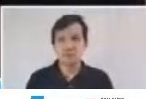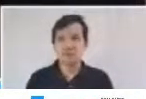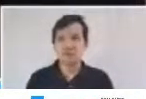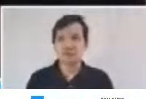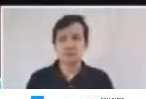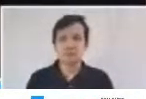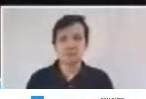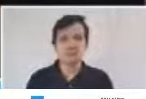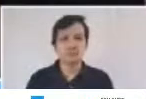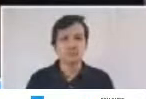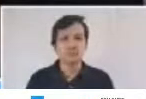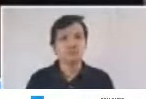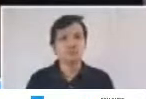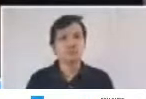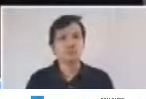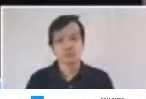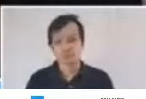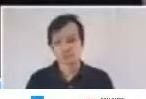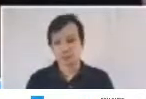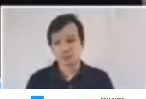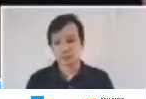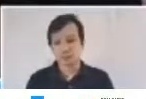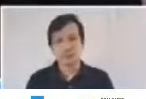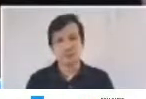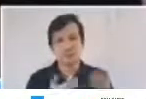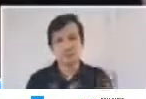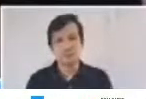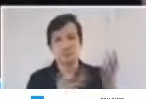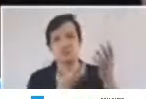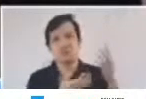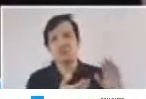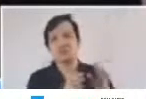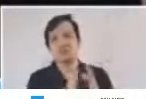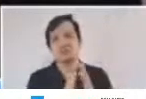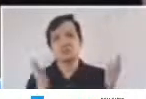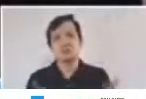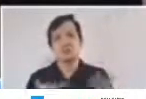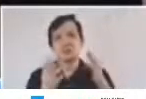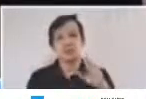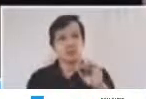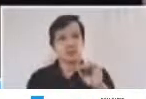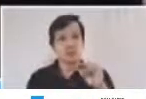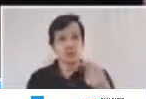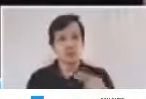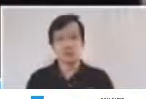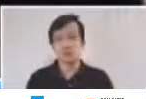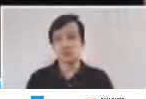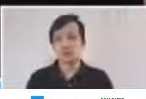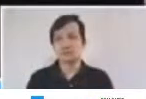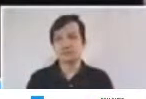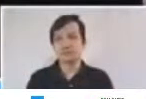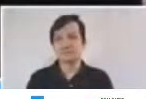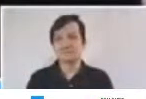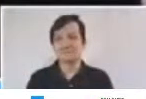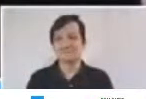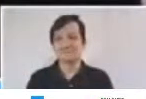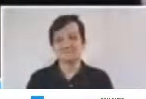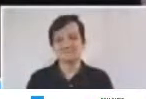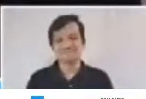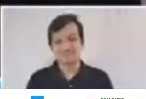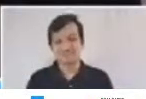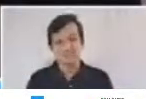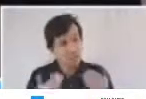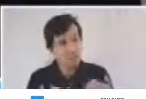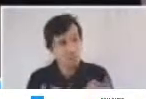fully operational na ang mga negosyo at establishments na nabibilang po sa Category 1 industry gaya